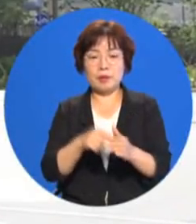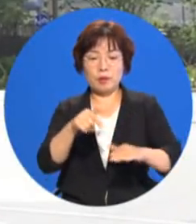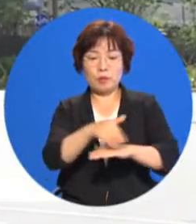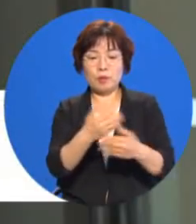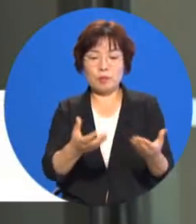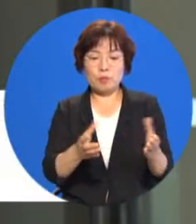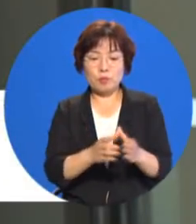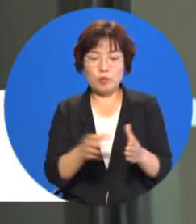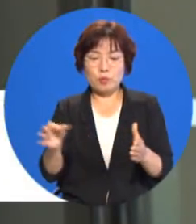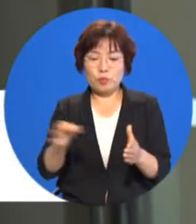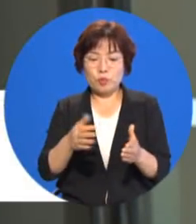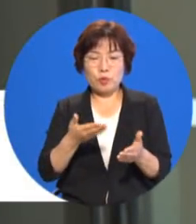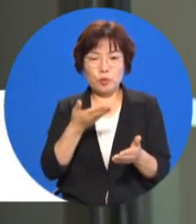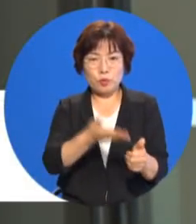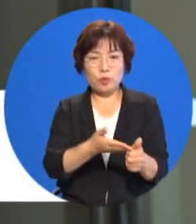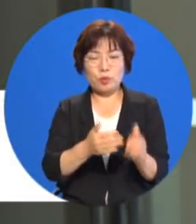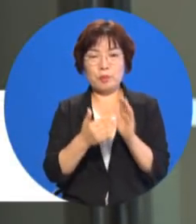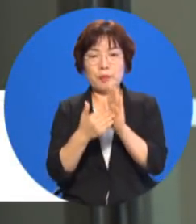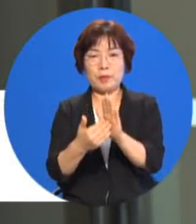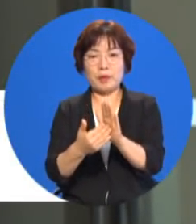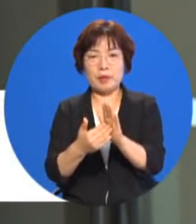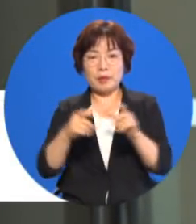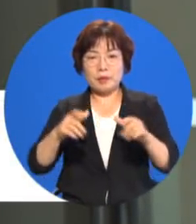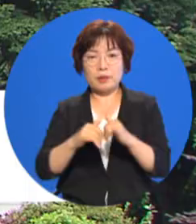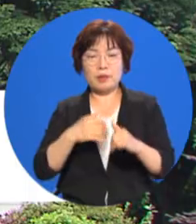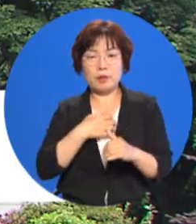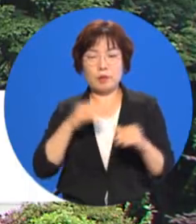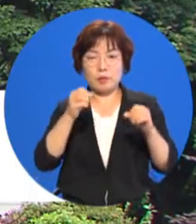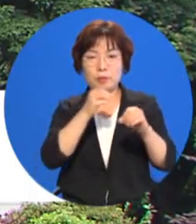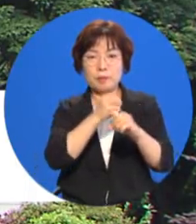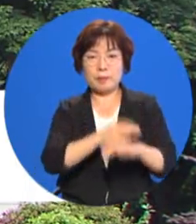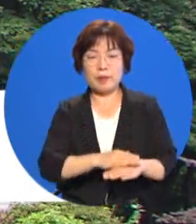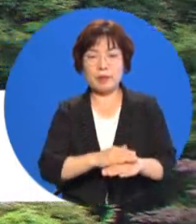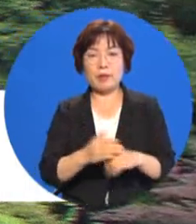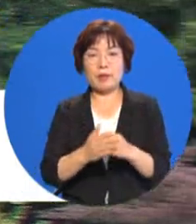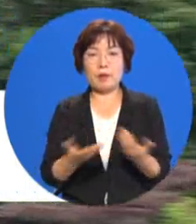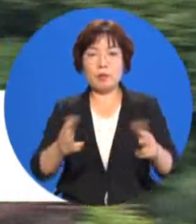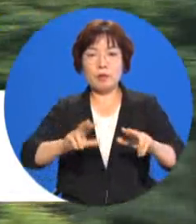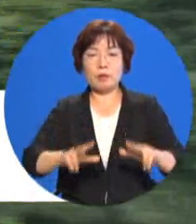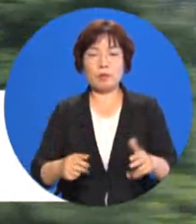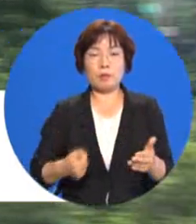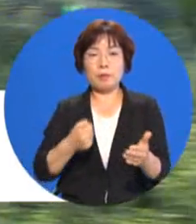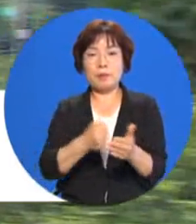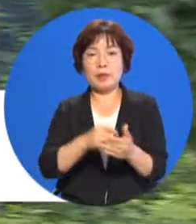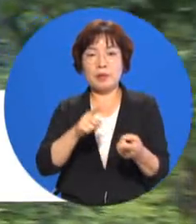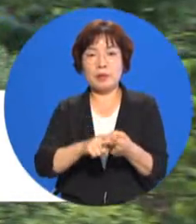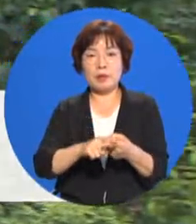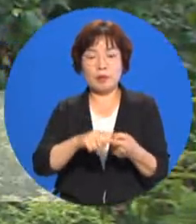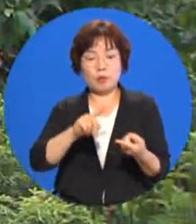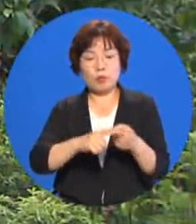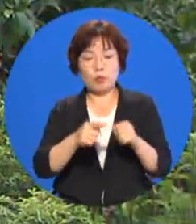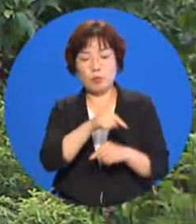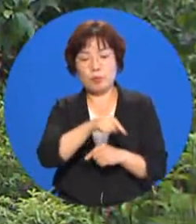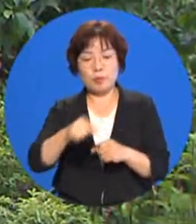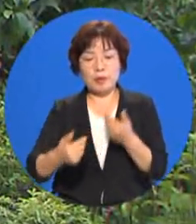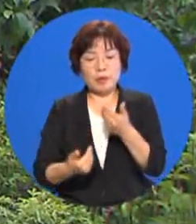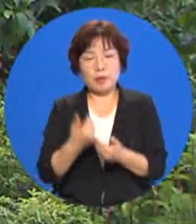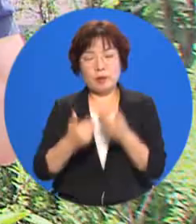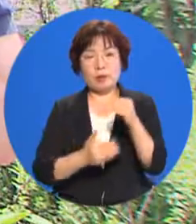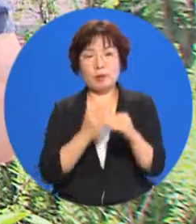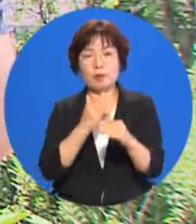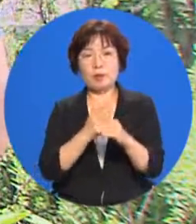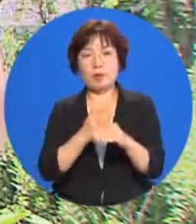무상 양도에 선을 그으면서 지역민들의 우려를 잠재우고 있지만 여전히 국립공원 지정은 찬반 양론이 대립각을 세우고